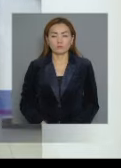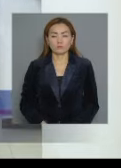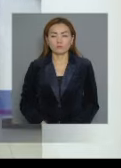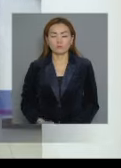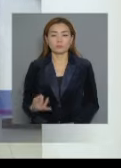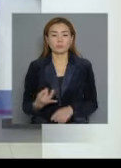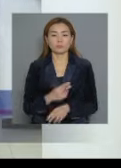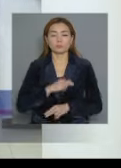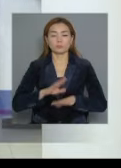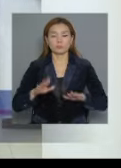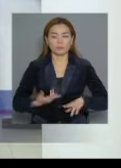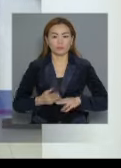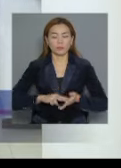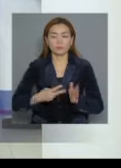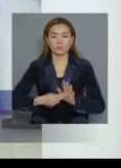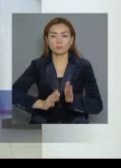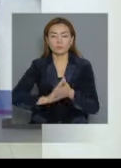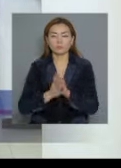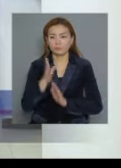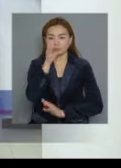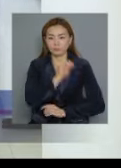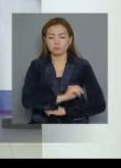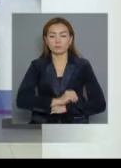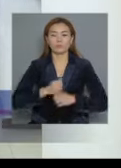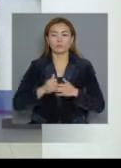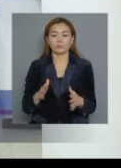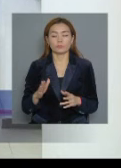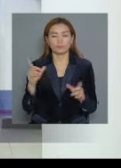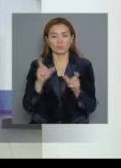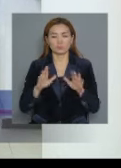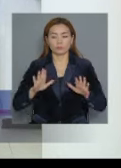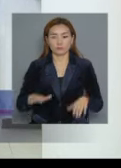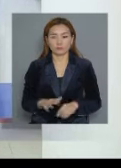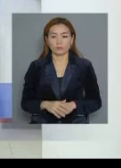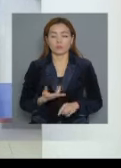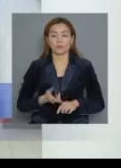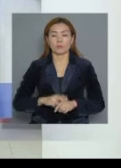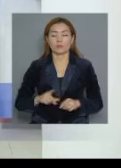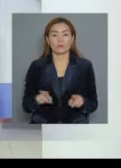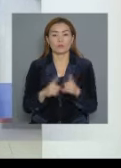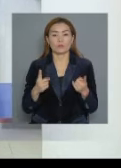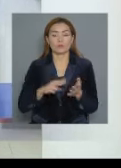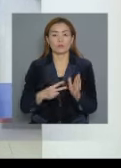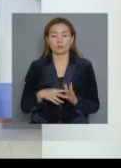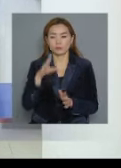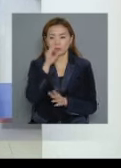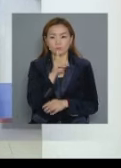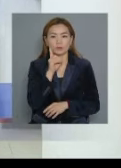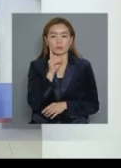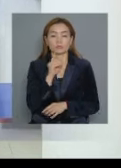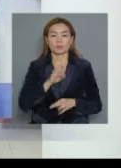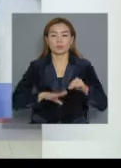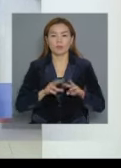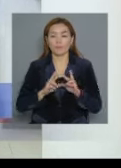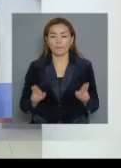Первое рабочее место – это проект, организованный для выпускников учебных заведений. Это такой же большой проект, как и молодежная